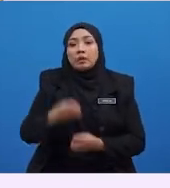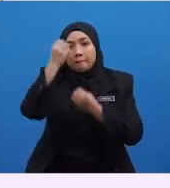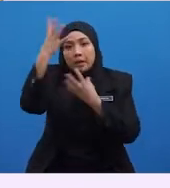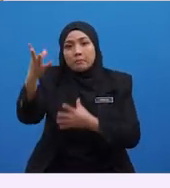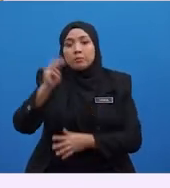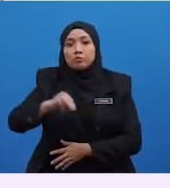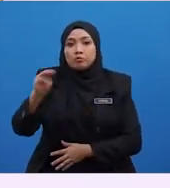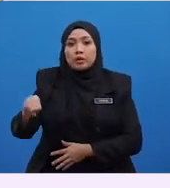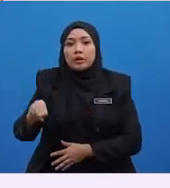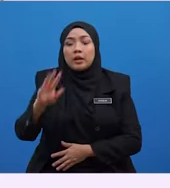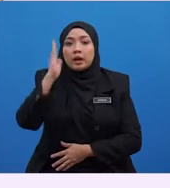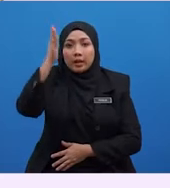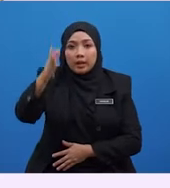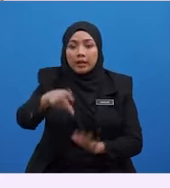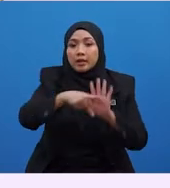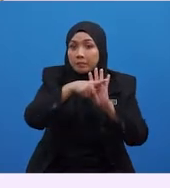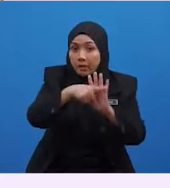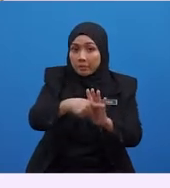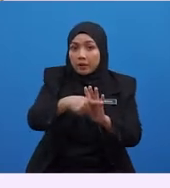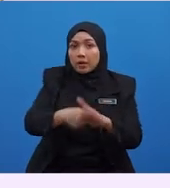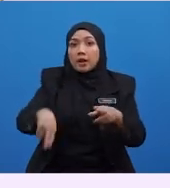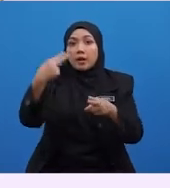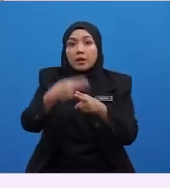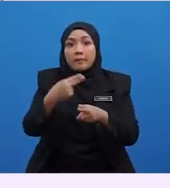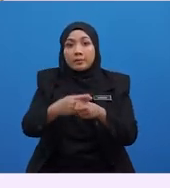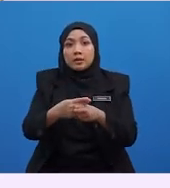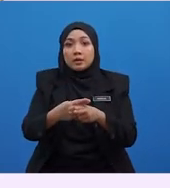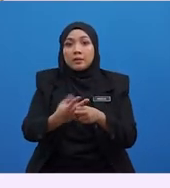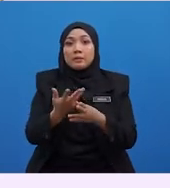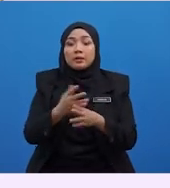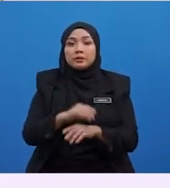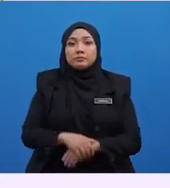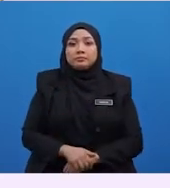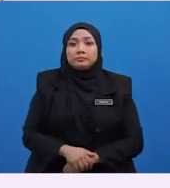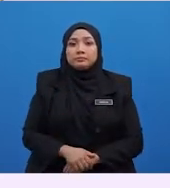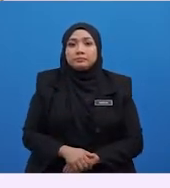dicari dipaparkan, iaitu murid yang bernama Dustin Johnny.